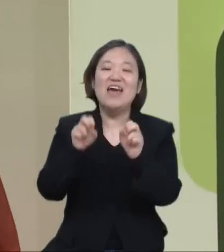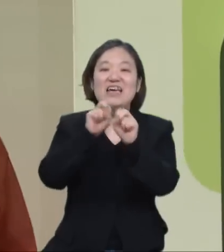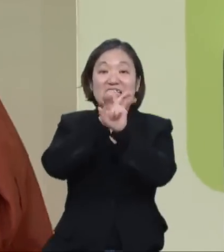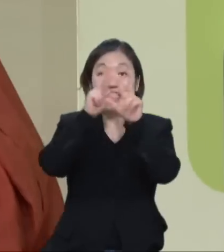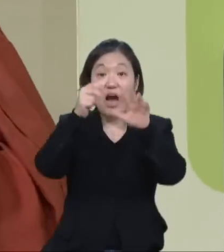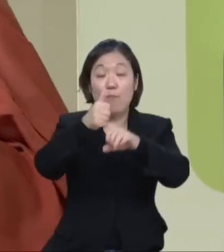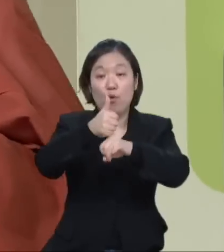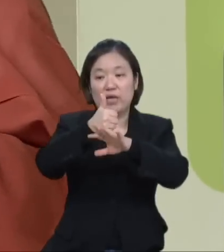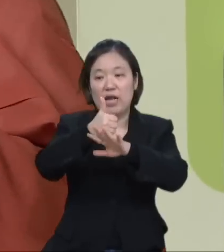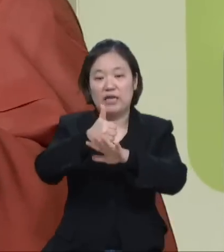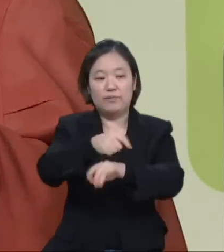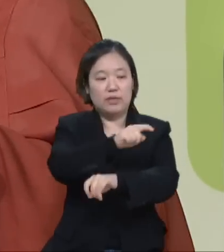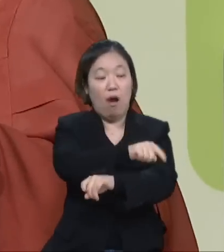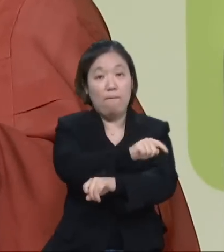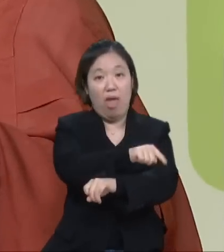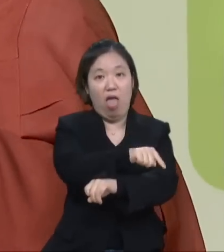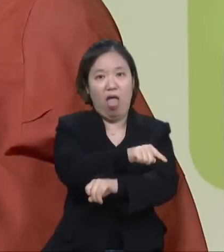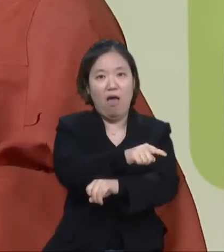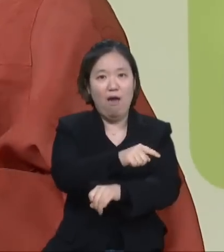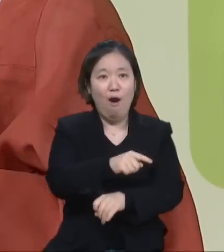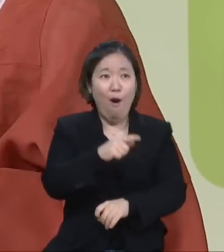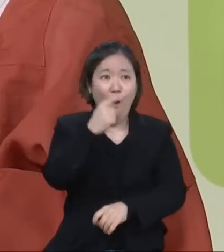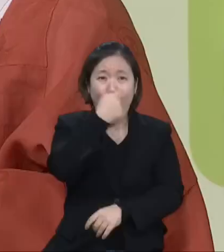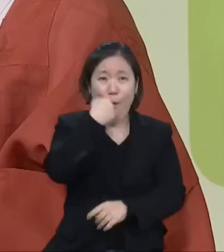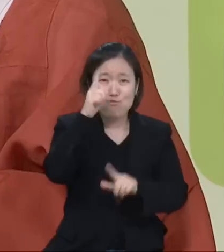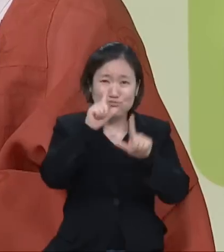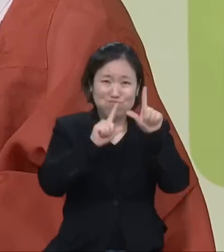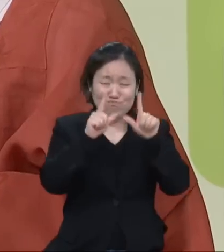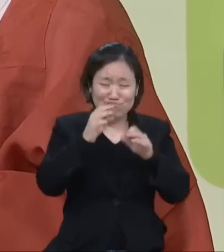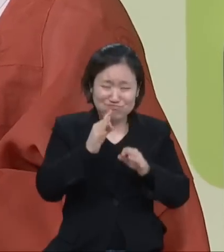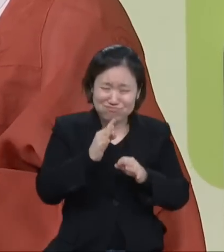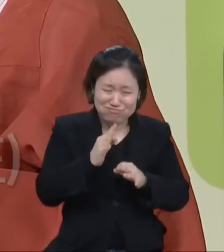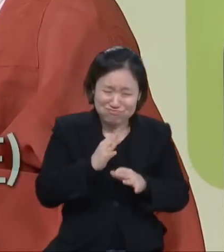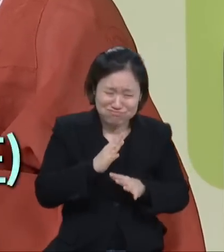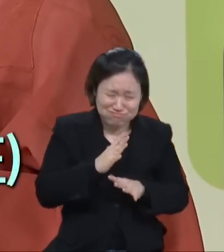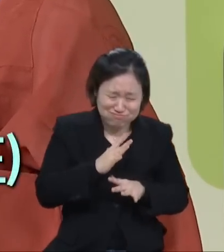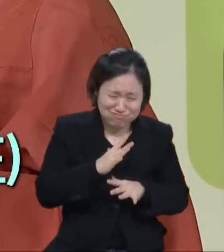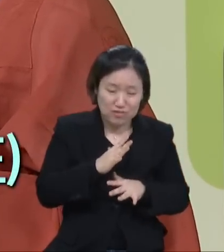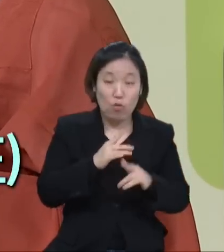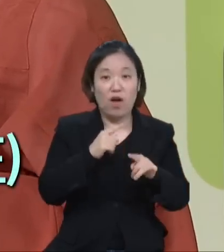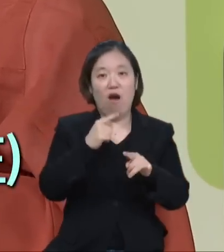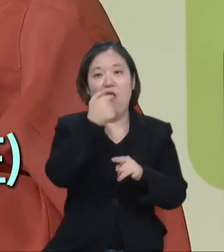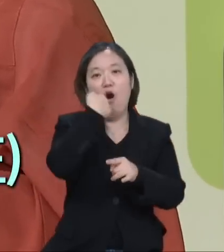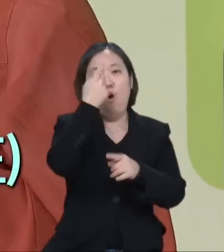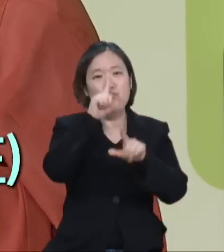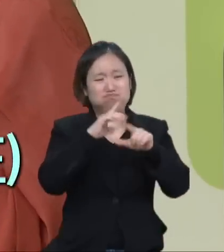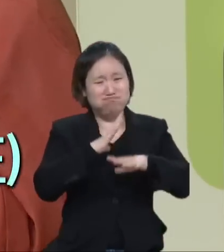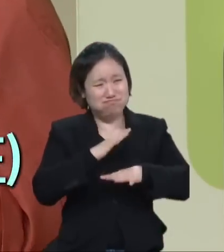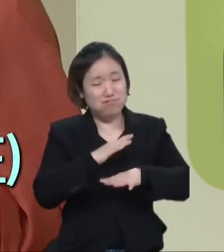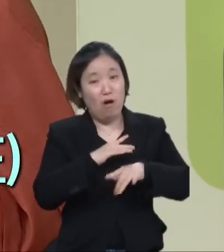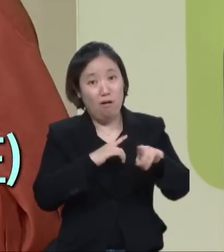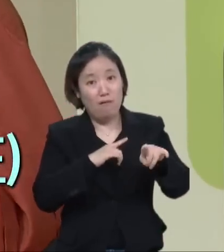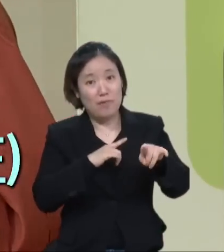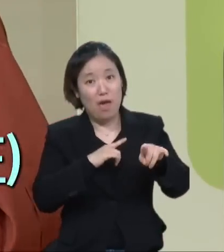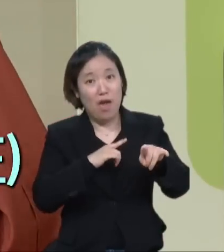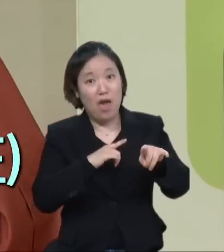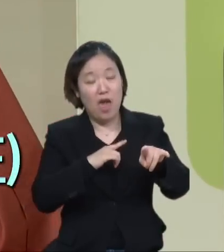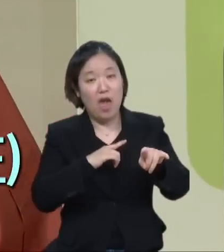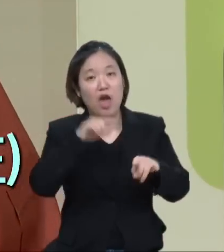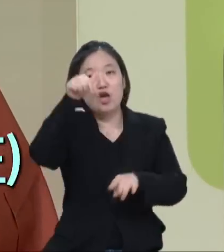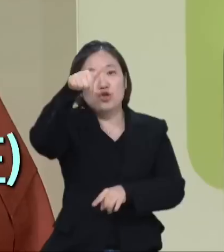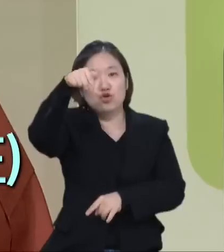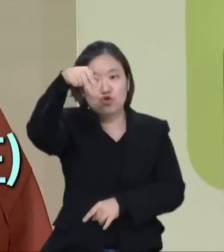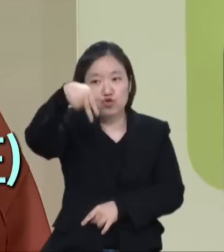옆에 무시무시하게 생긴 규황이 규황 규황은 이제 지장경에 나오는 귀신들의